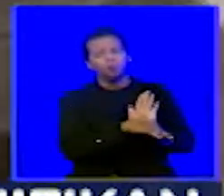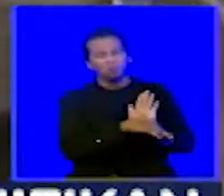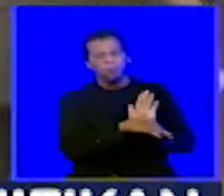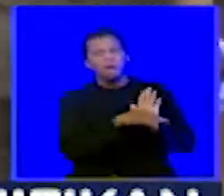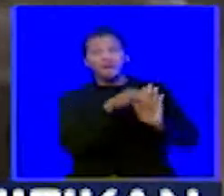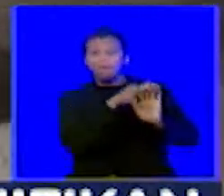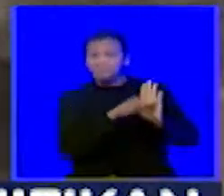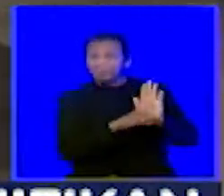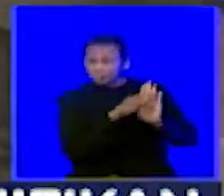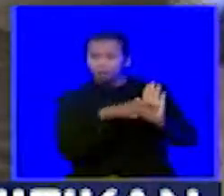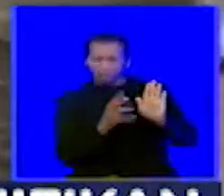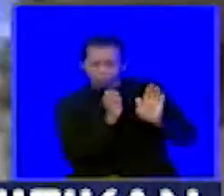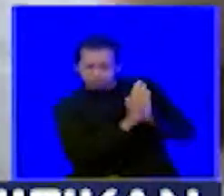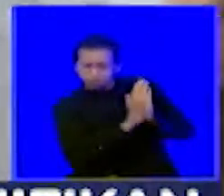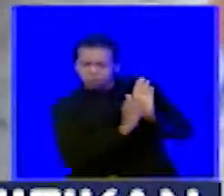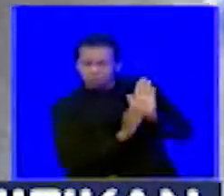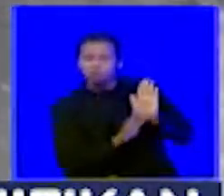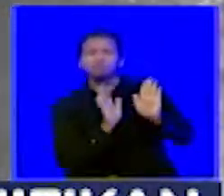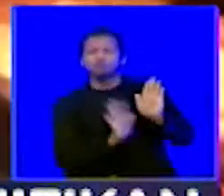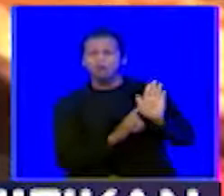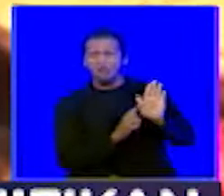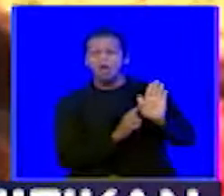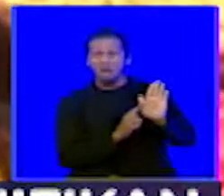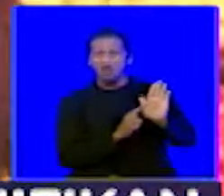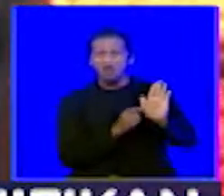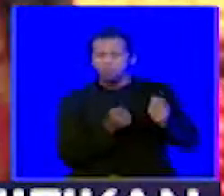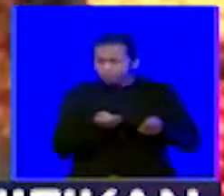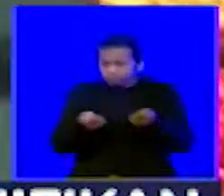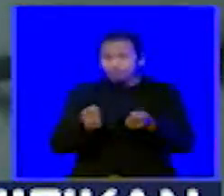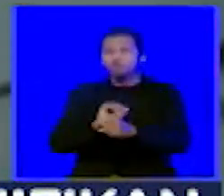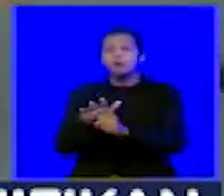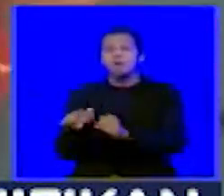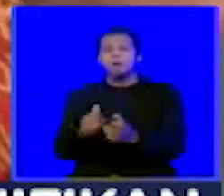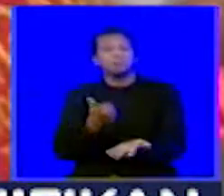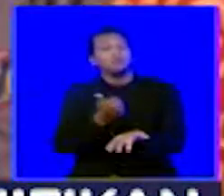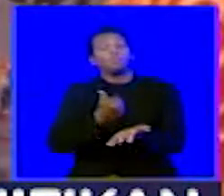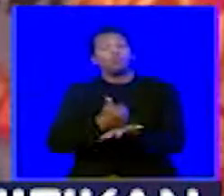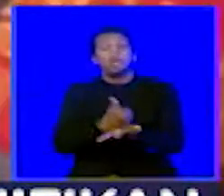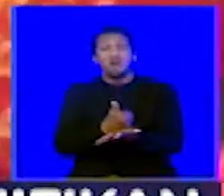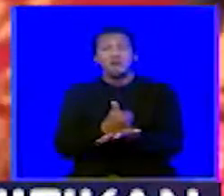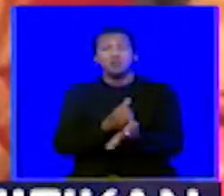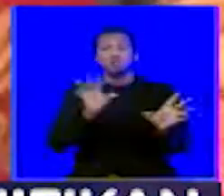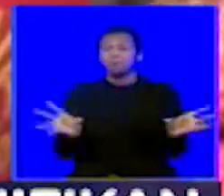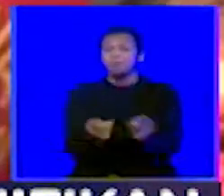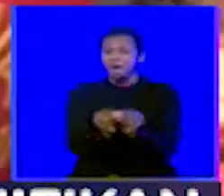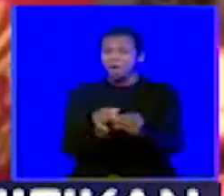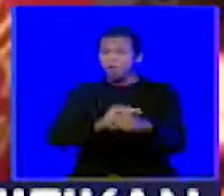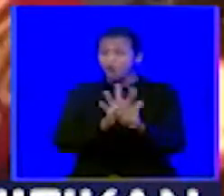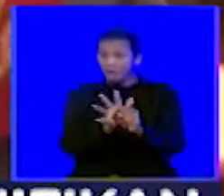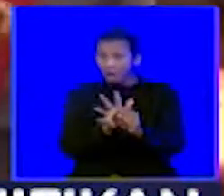Upaya penegakan kedisiplinan protokol kesehatan digalakan pemerintah, nyatanya tak kunjung melandaikan kurva penularan